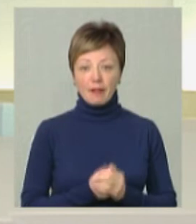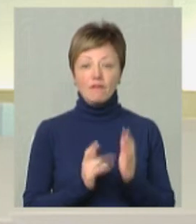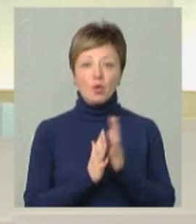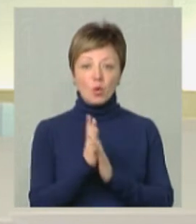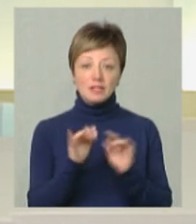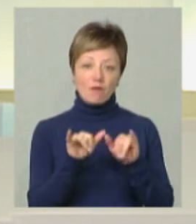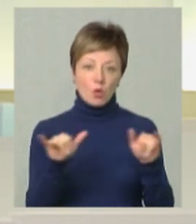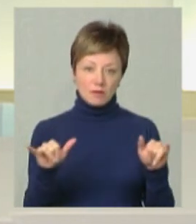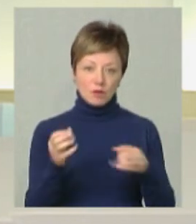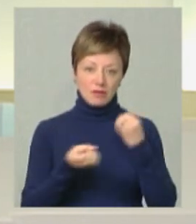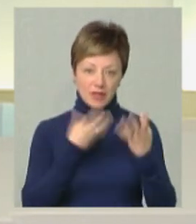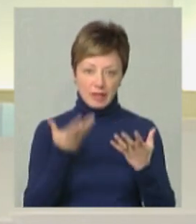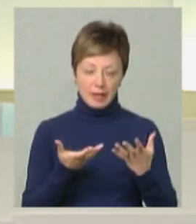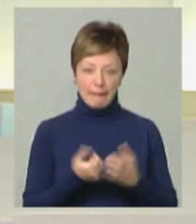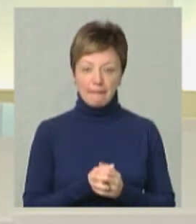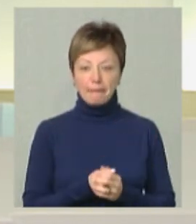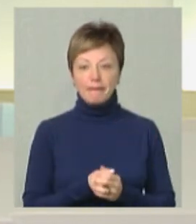в розвитку, в цвітінні.